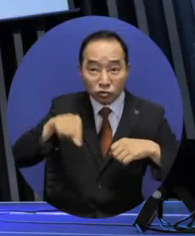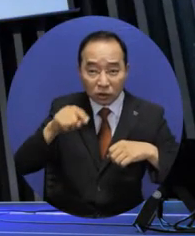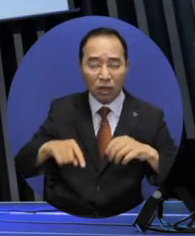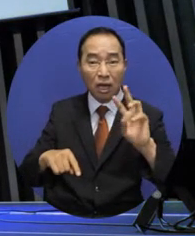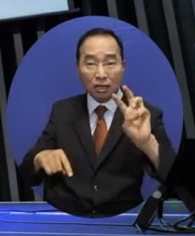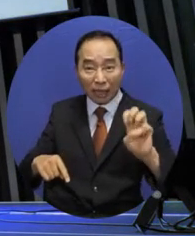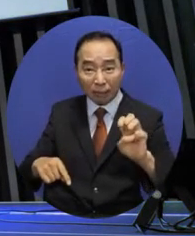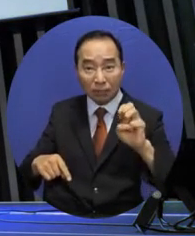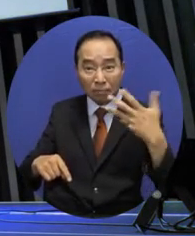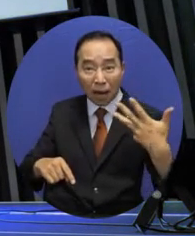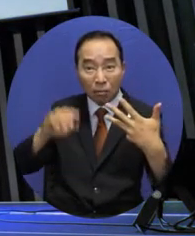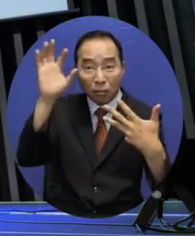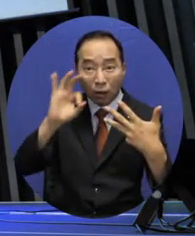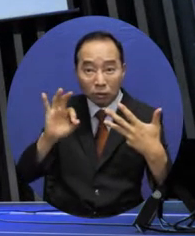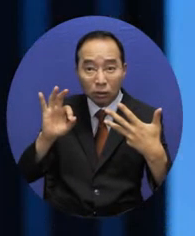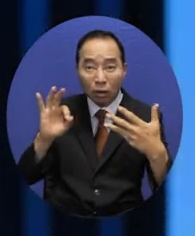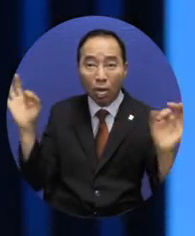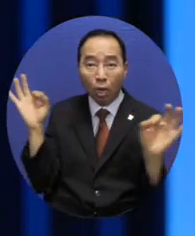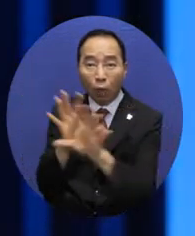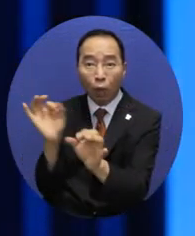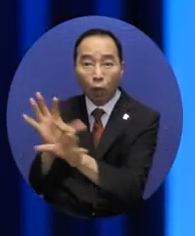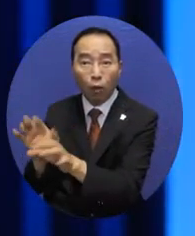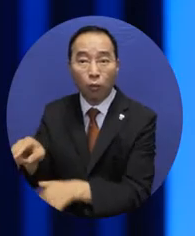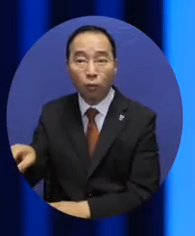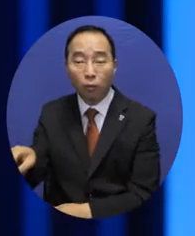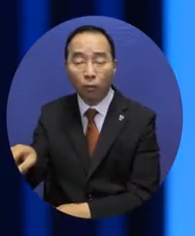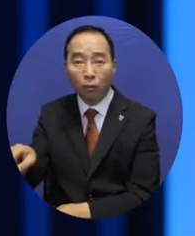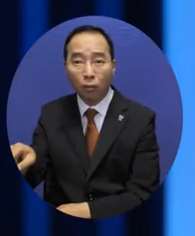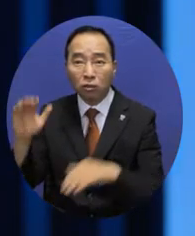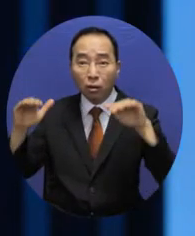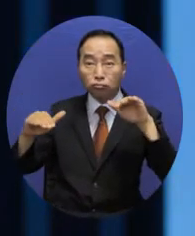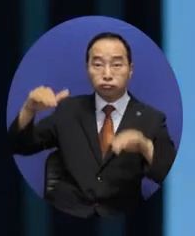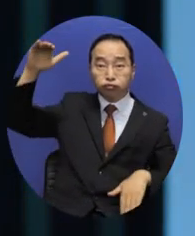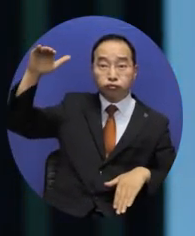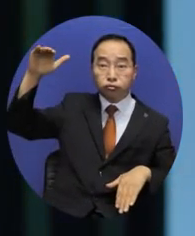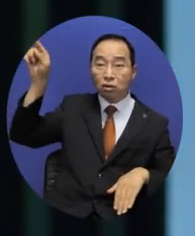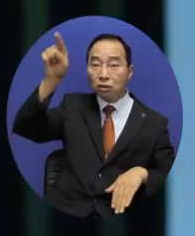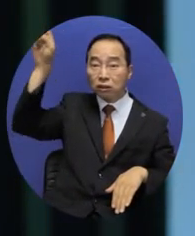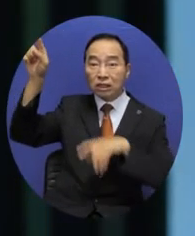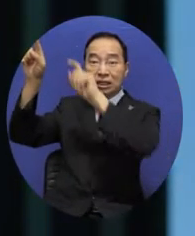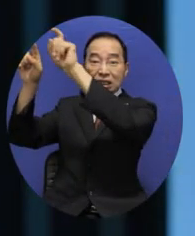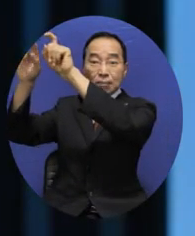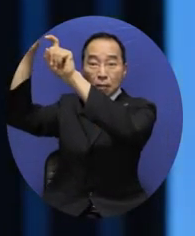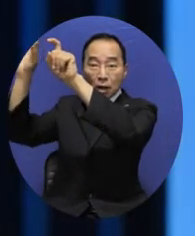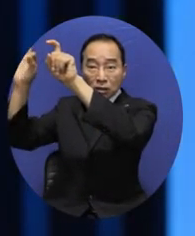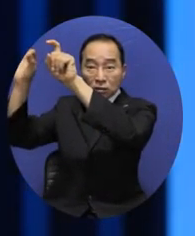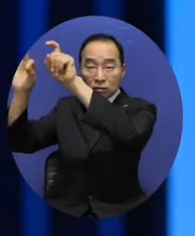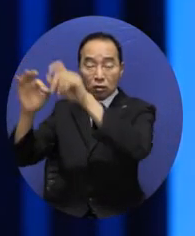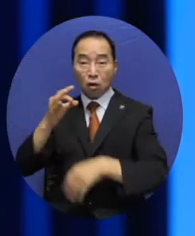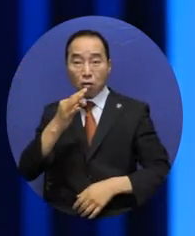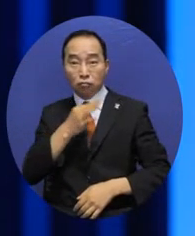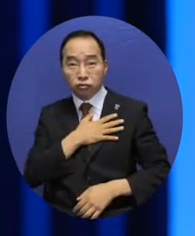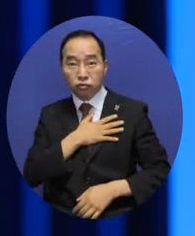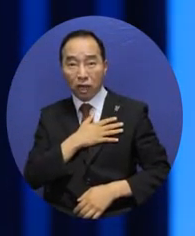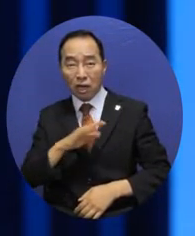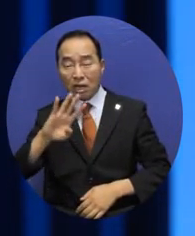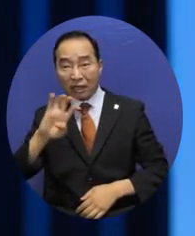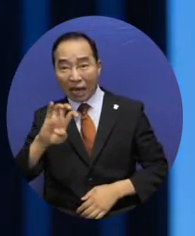38%가 멸종 위기에 놓였습니다. 그리고 불평등도 상위 10%가 부의 40% 이상을 차지할